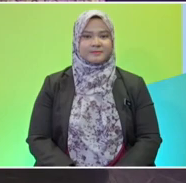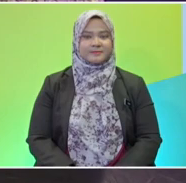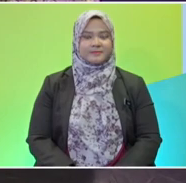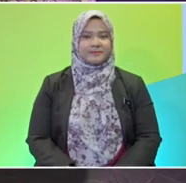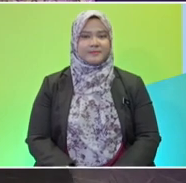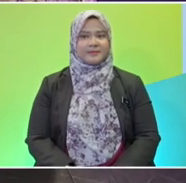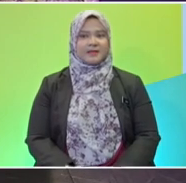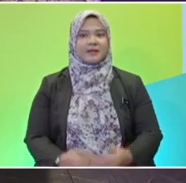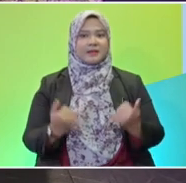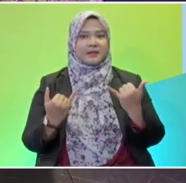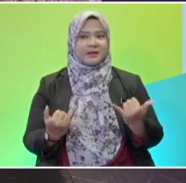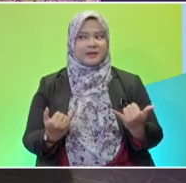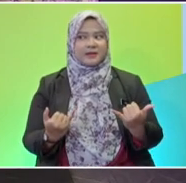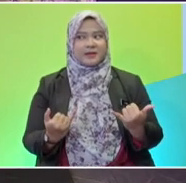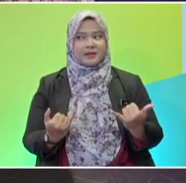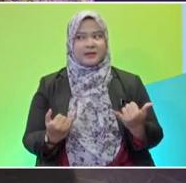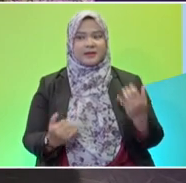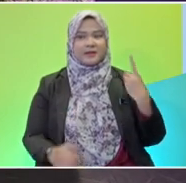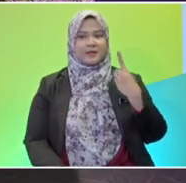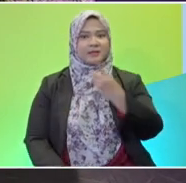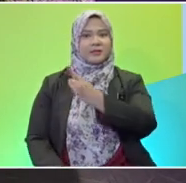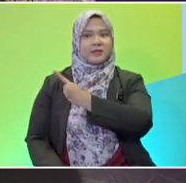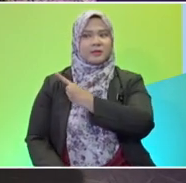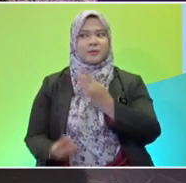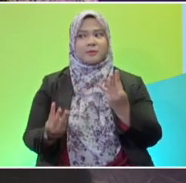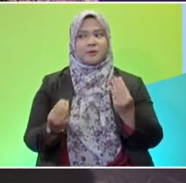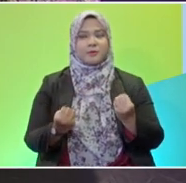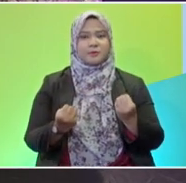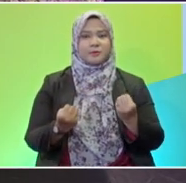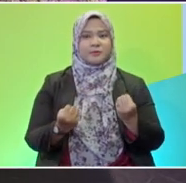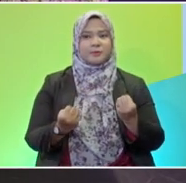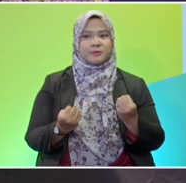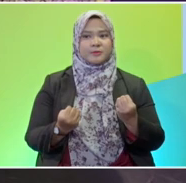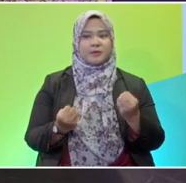apakah yang berada di belakang belakang